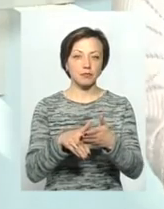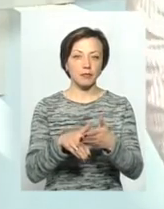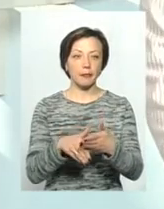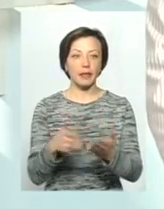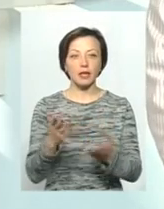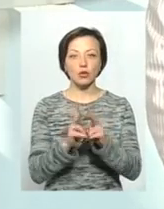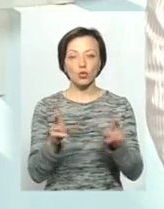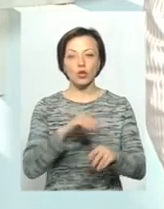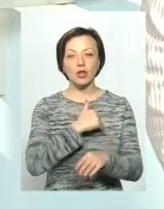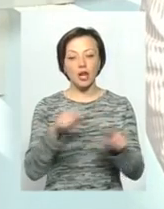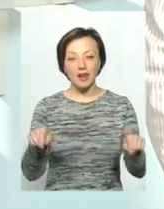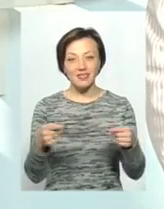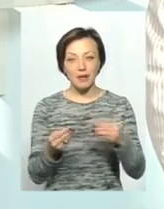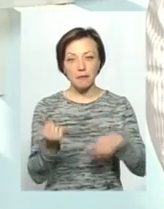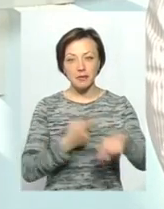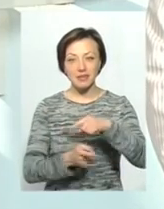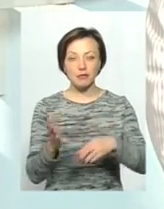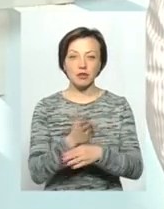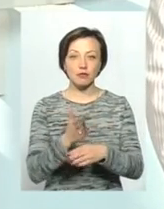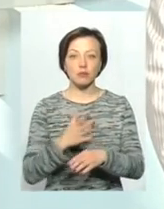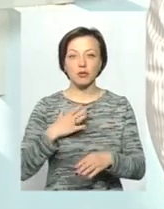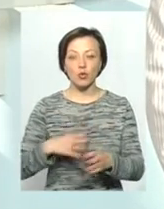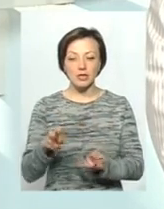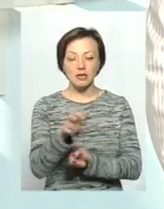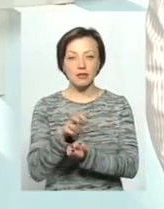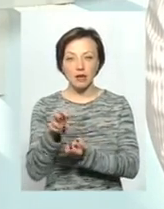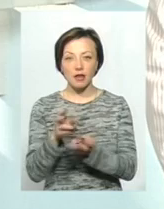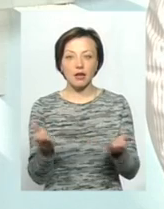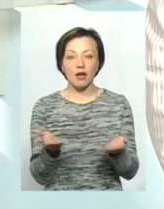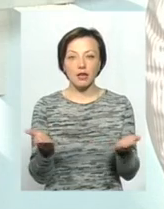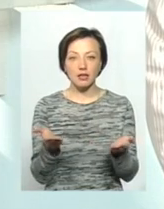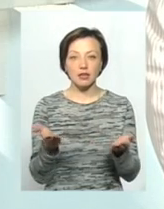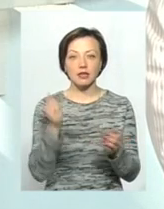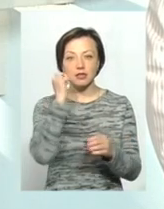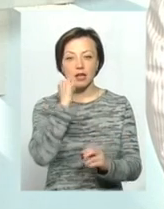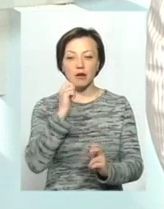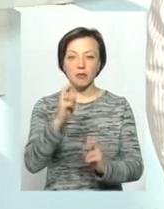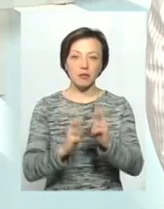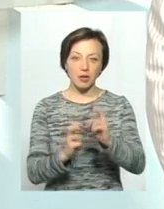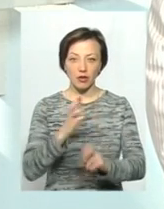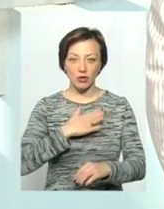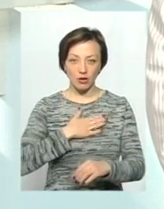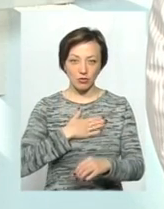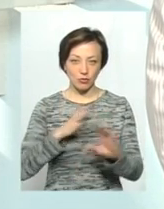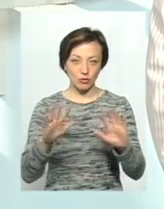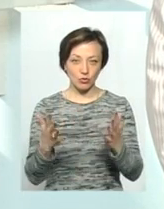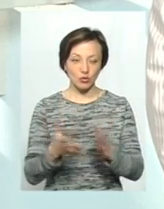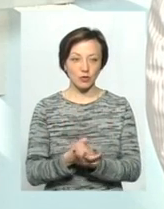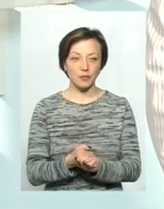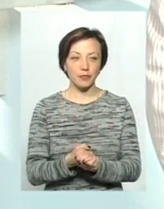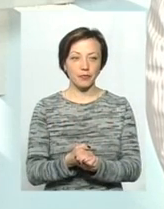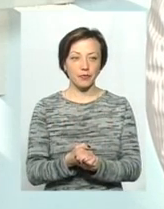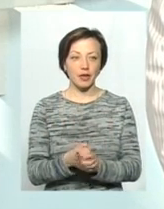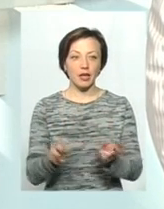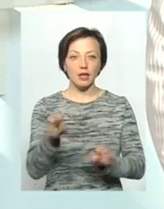якщо хтось хоче організувати бізнес, производство, то приходиться іскати якісь старі підприємства, як, наприклад, в нашому